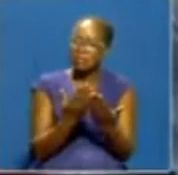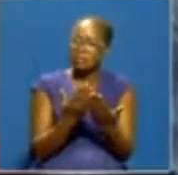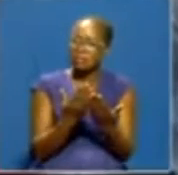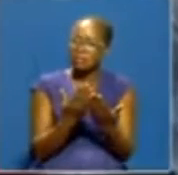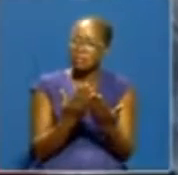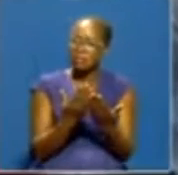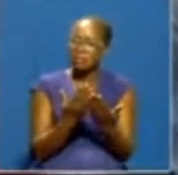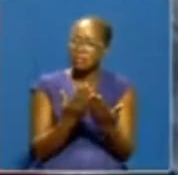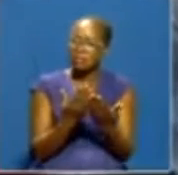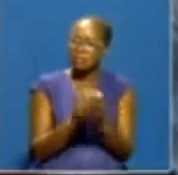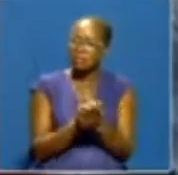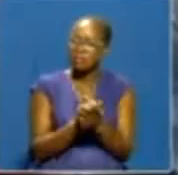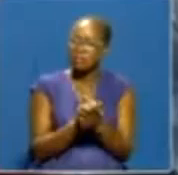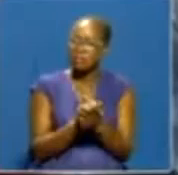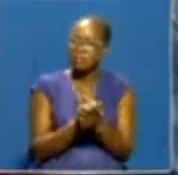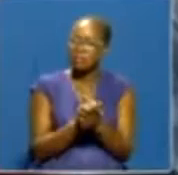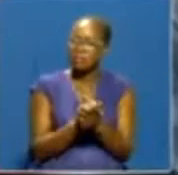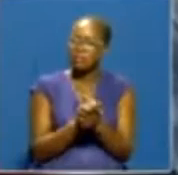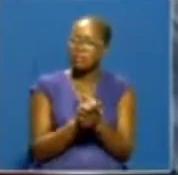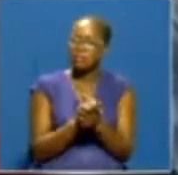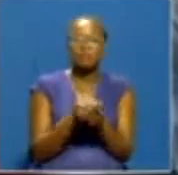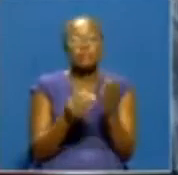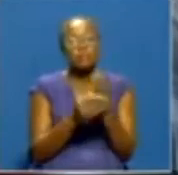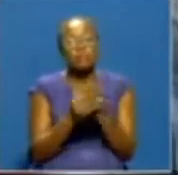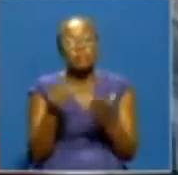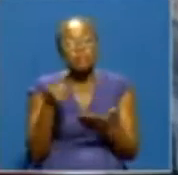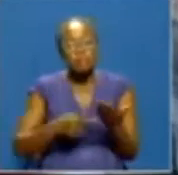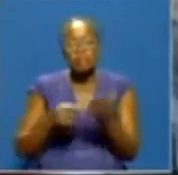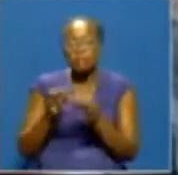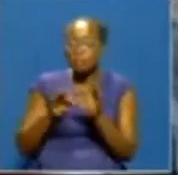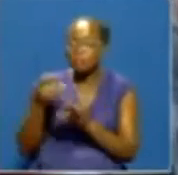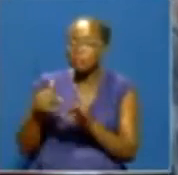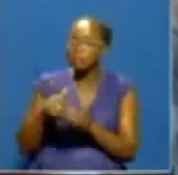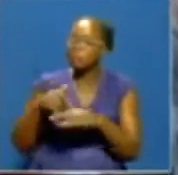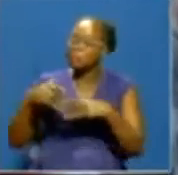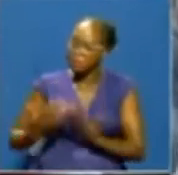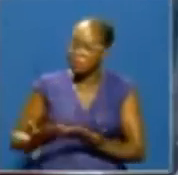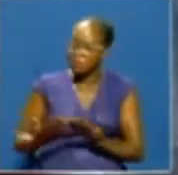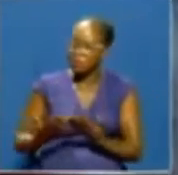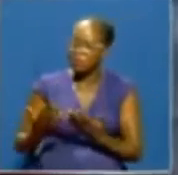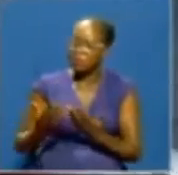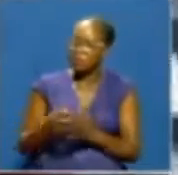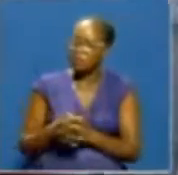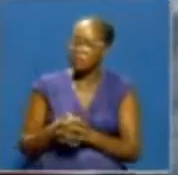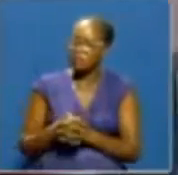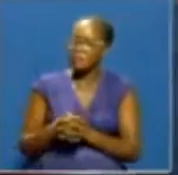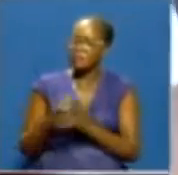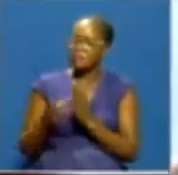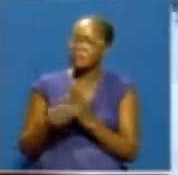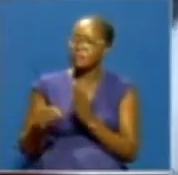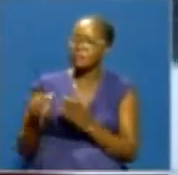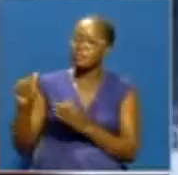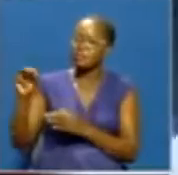kuangalia kama wanaweza pata mali yao yote. Waitwa nani na tueleze ilianzaje paka mmefika hapa? Kwa majina naitwa Amos